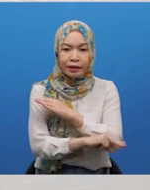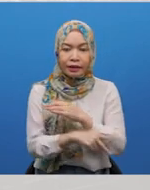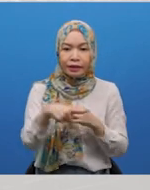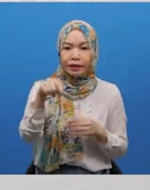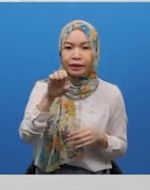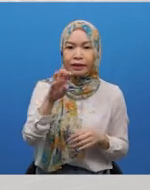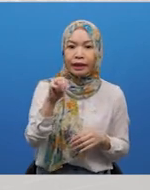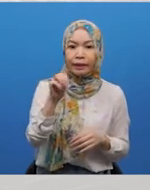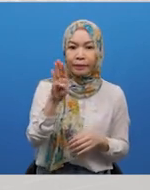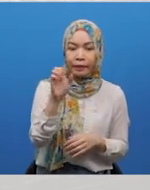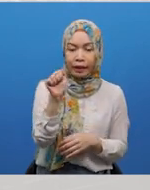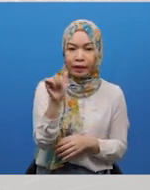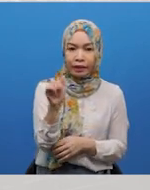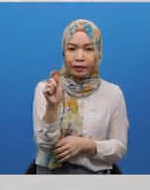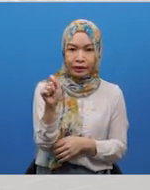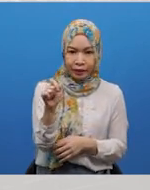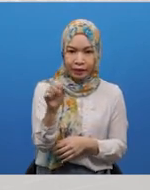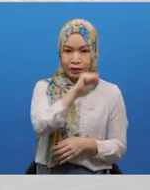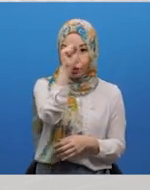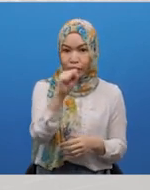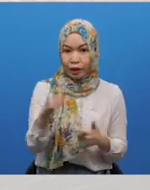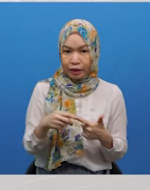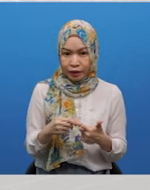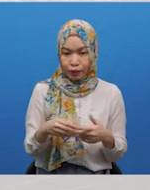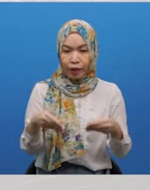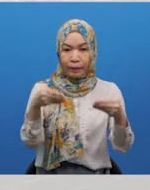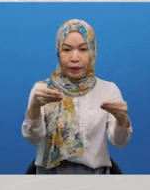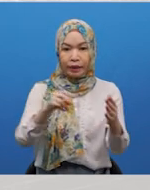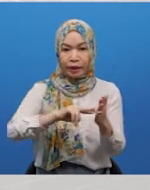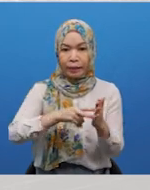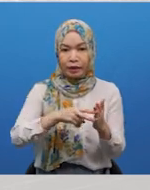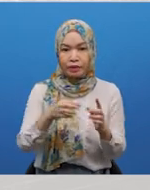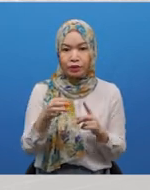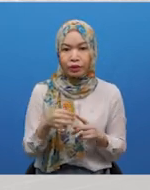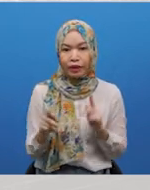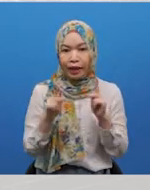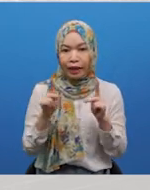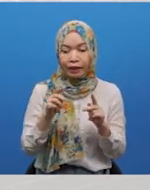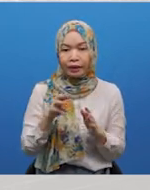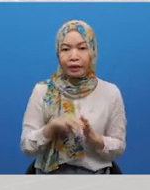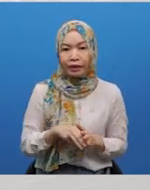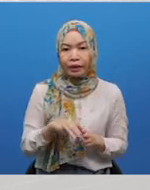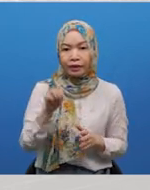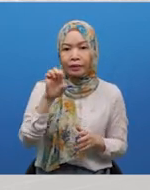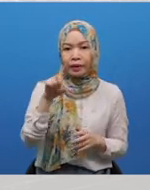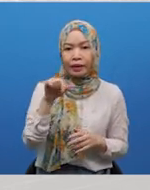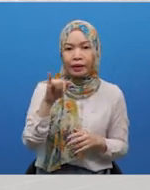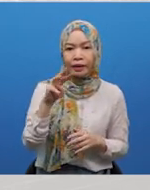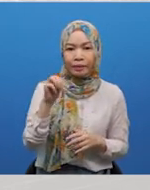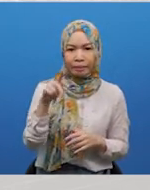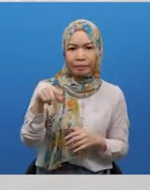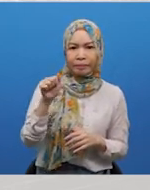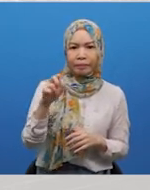Soalan kedua, berikan maksud rangkai kata melimpah ngadil dagang